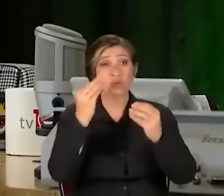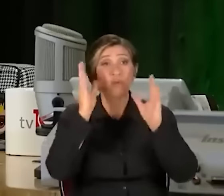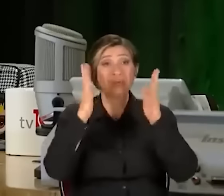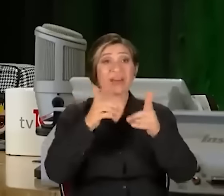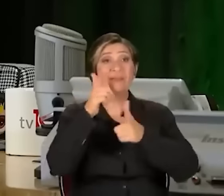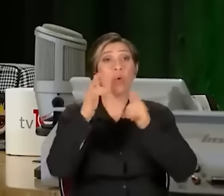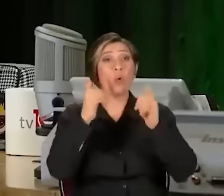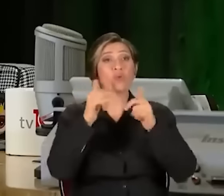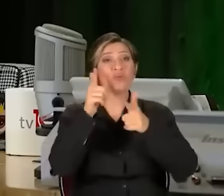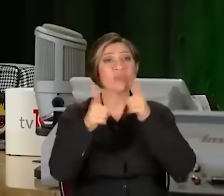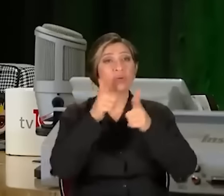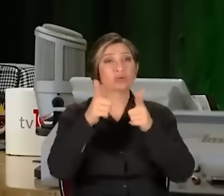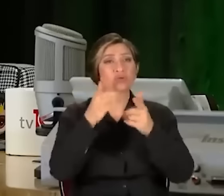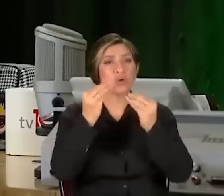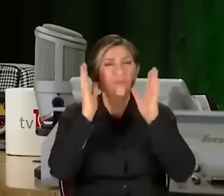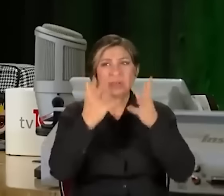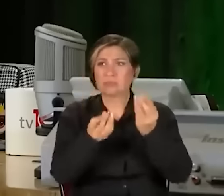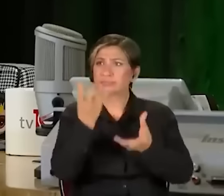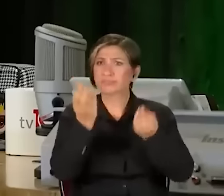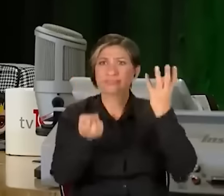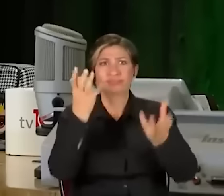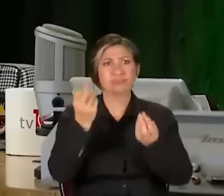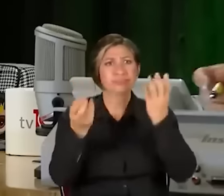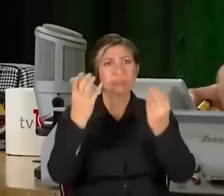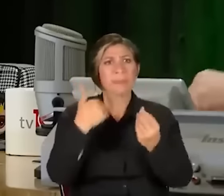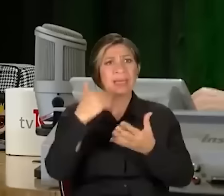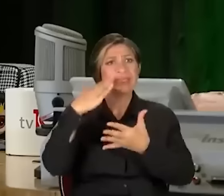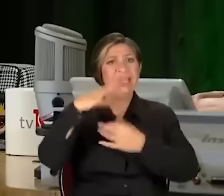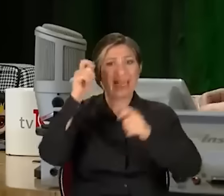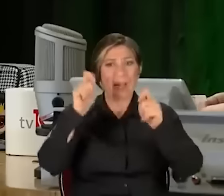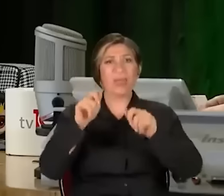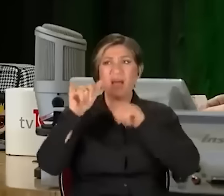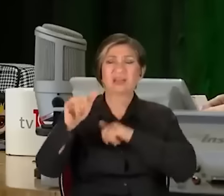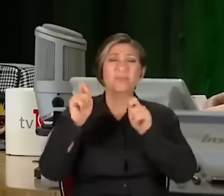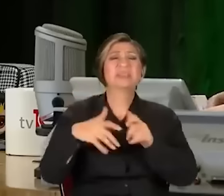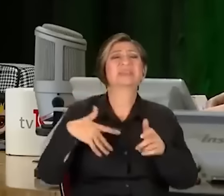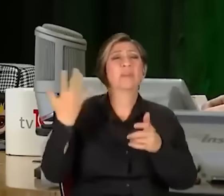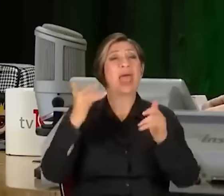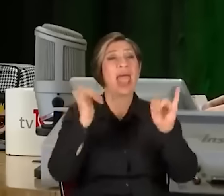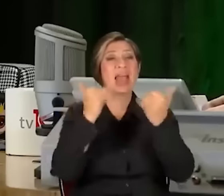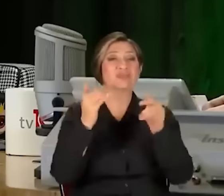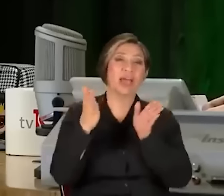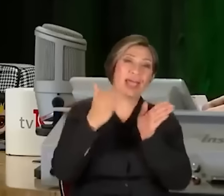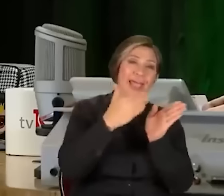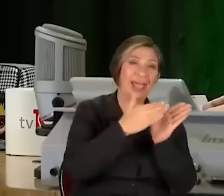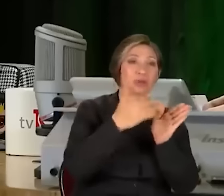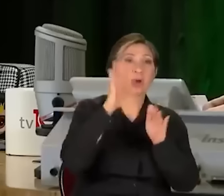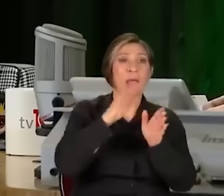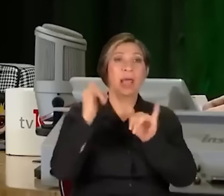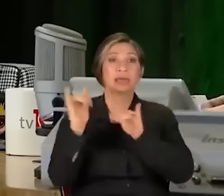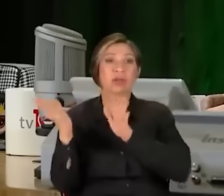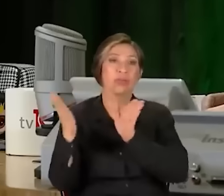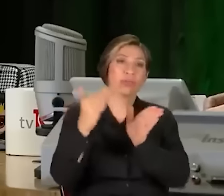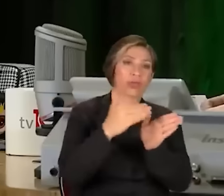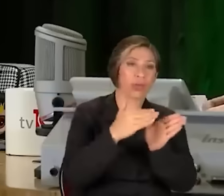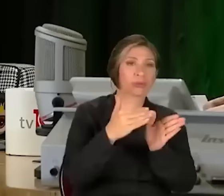oyun videosu yapan bir kanal, bir sürü kanal olmaya başladı ve hani ben insanların yaptığını yapmak istemediğim için eğlence tarafını önerdim. Sonra bütün kanallar herkes